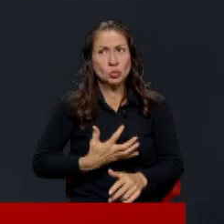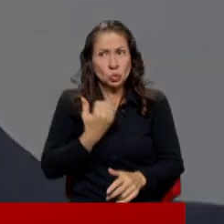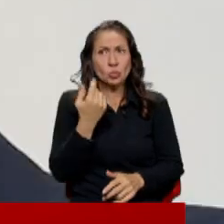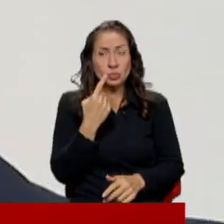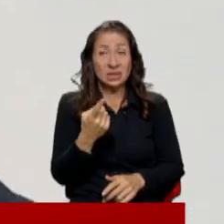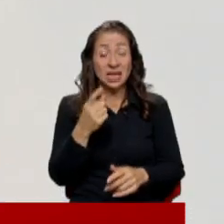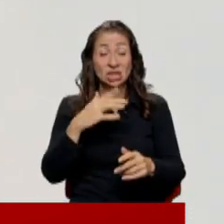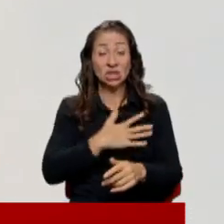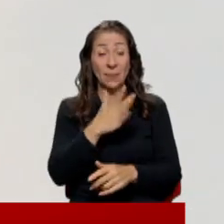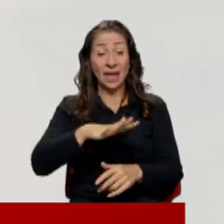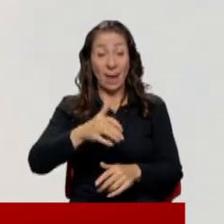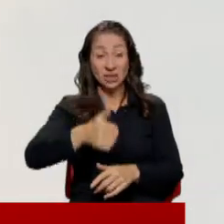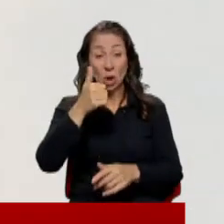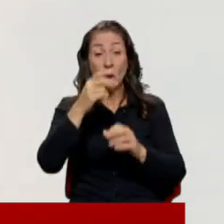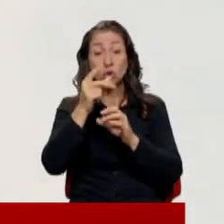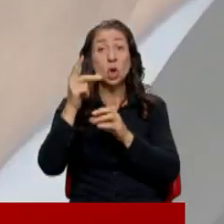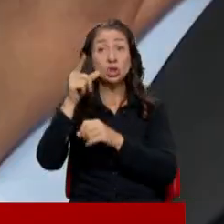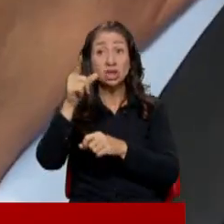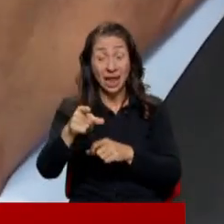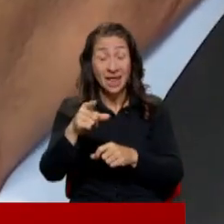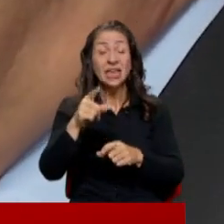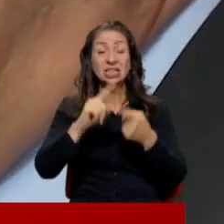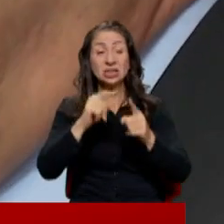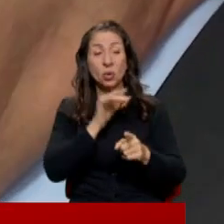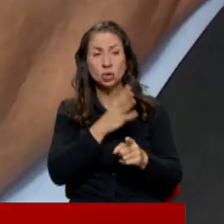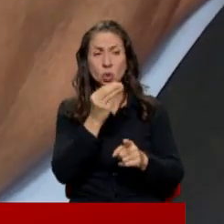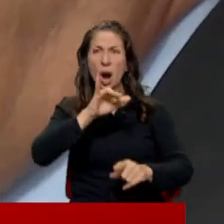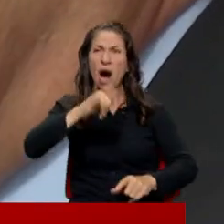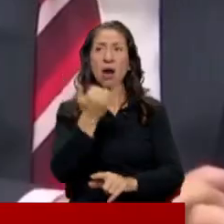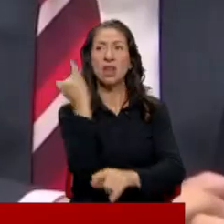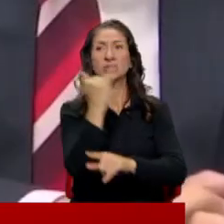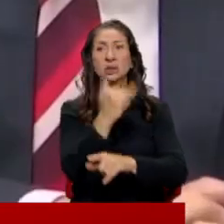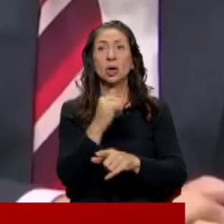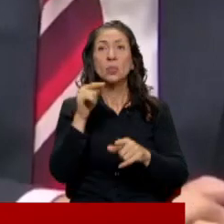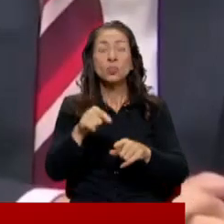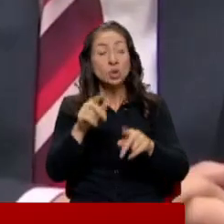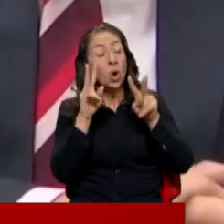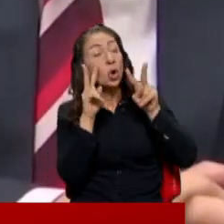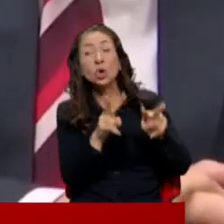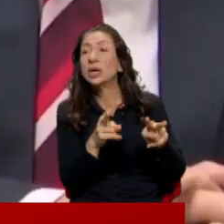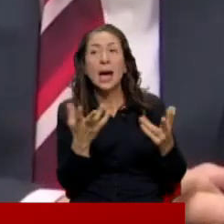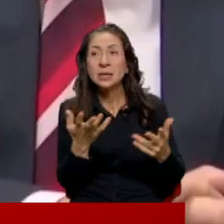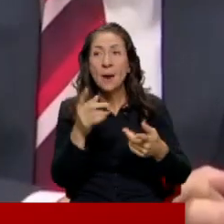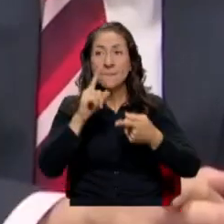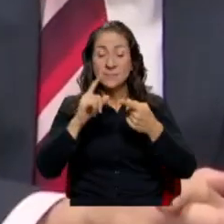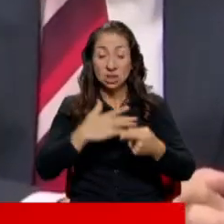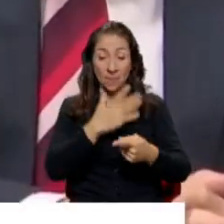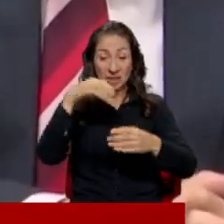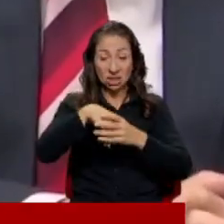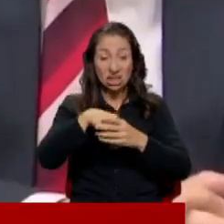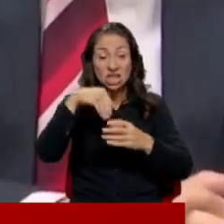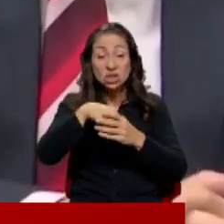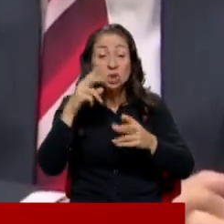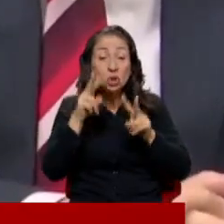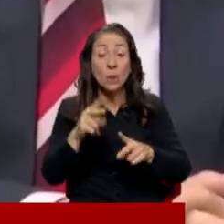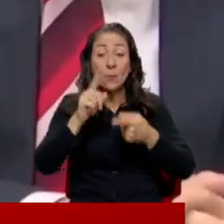üzüldüm dedi. CHP Genel Başkan Adayı Özgür Özel ise Kılıçdaroğlu'nu çok sert eleştirdi. Burada görünen partinin iş görüş